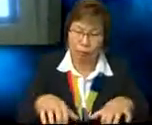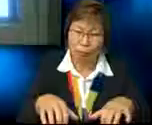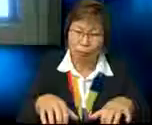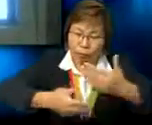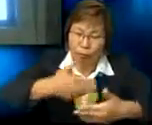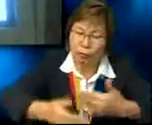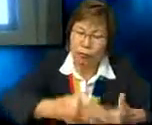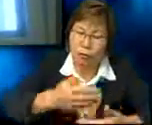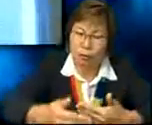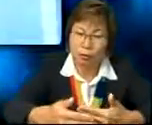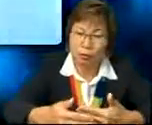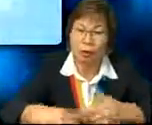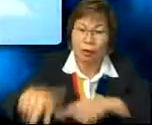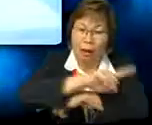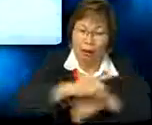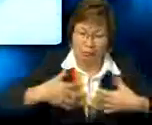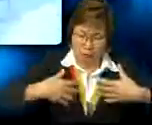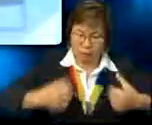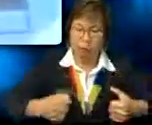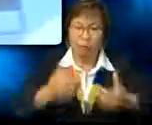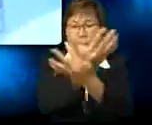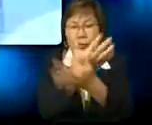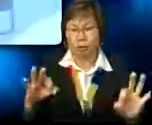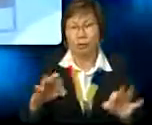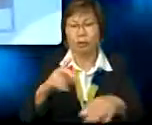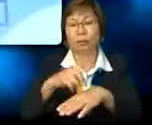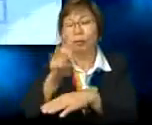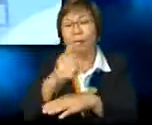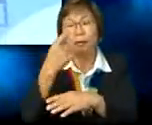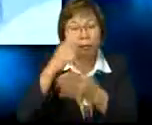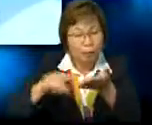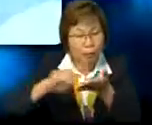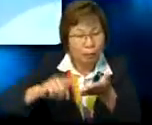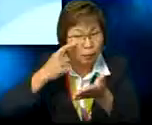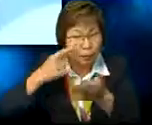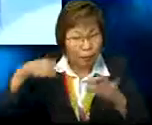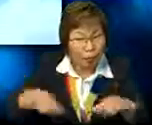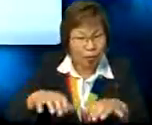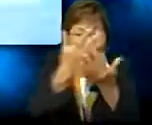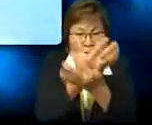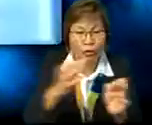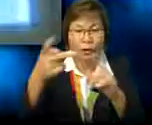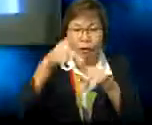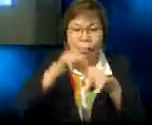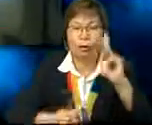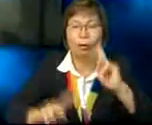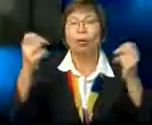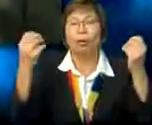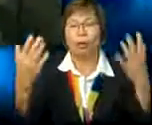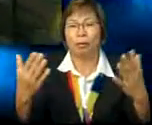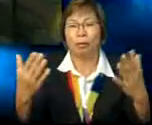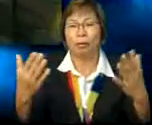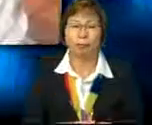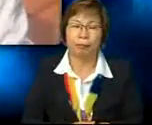proses hari kesihatan percuma, di mana pemeriksaan mata akan dibuat secara percuma kepada orang-orang awam.